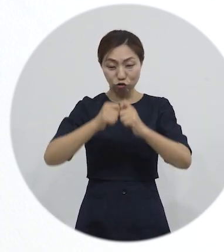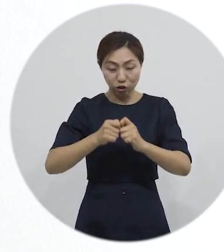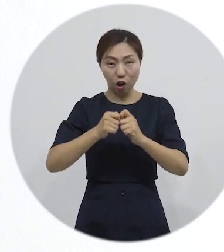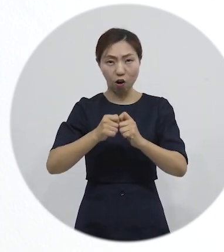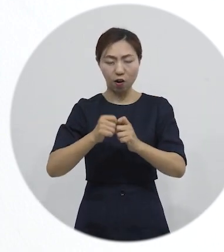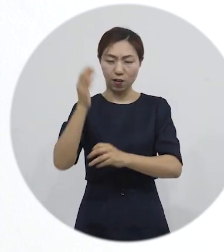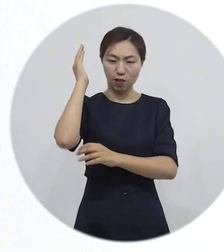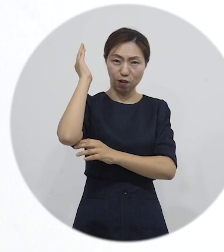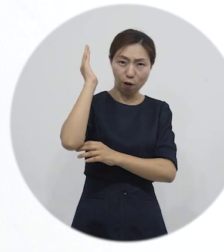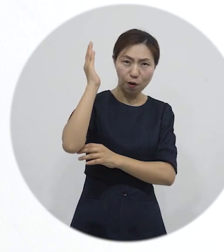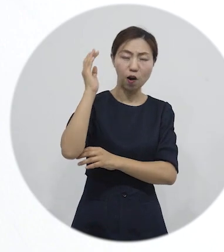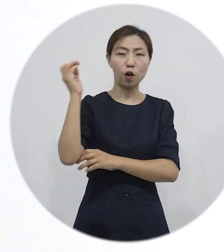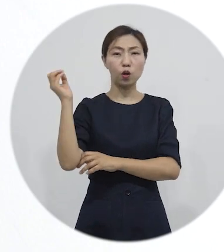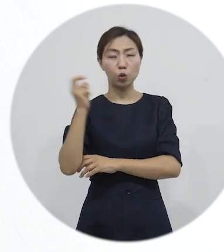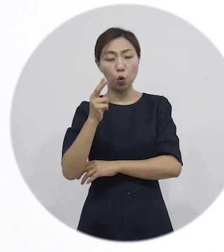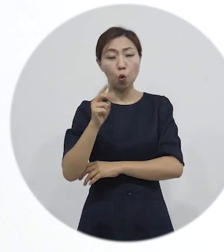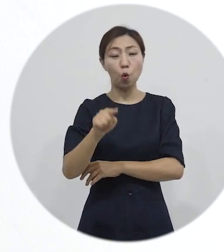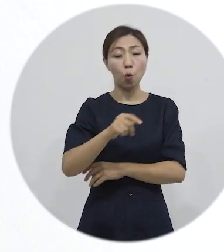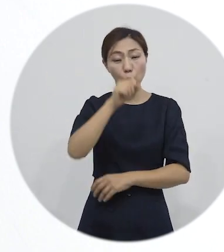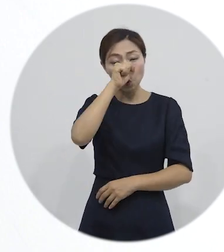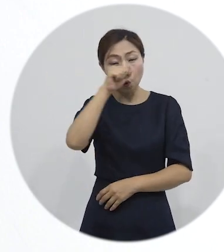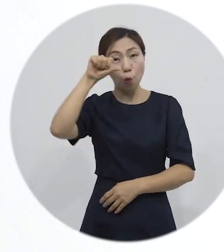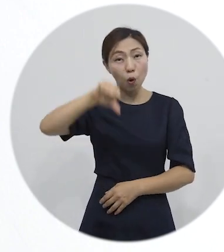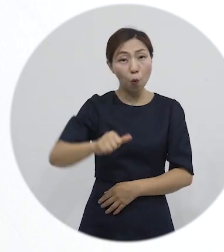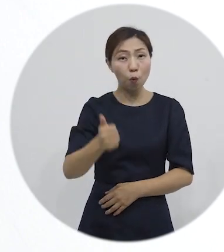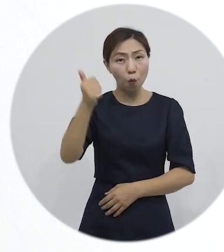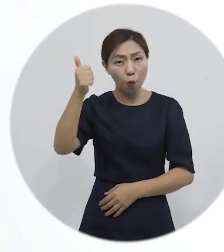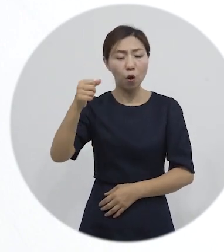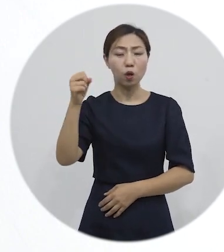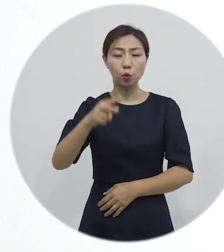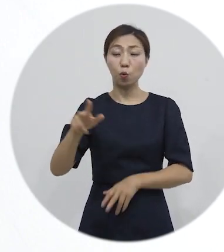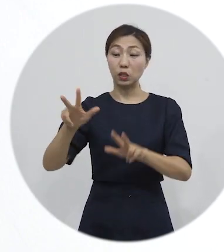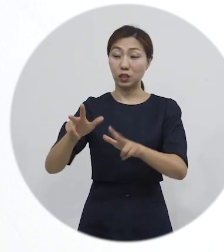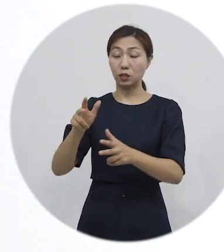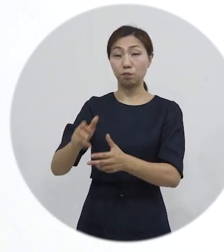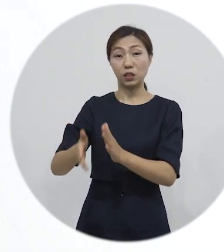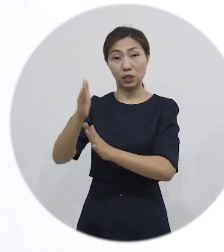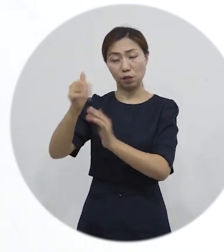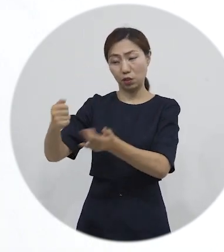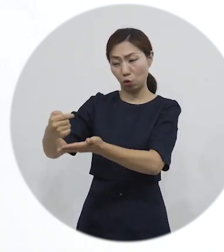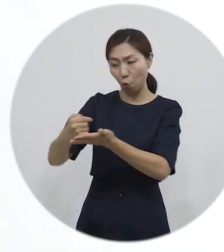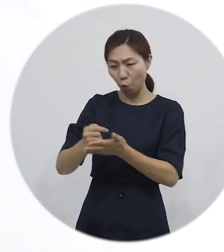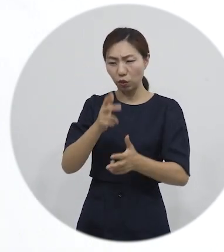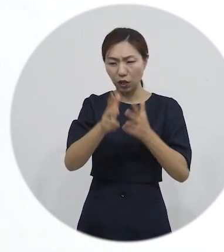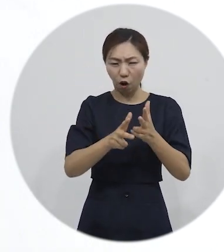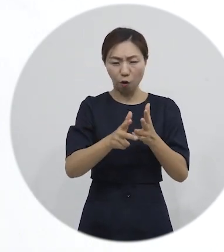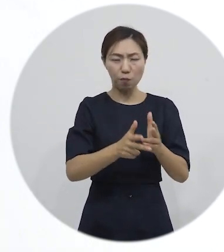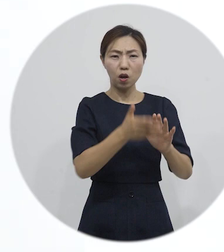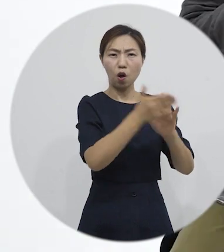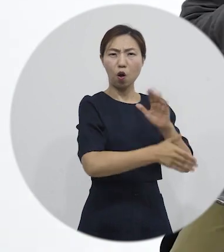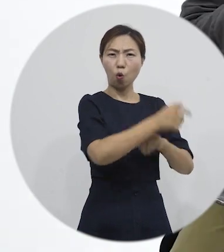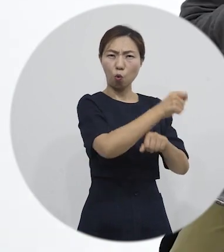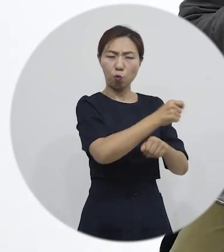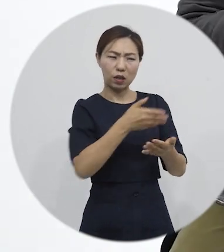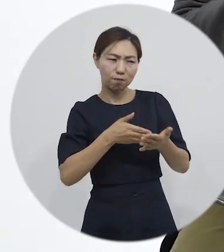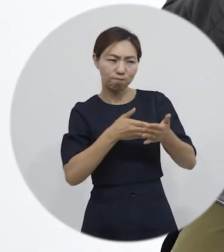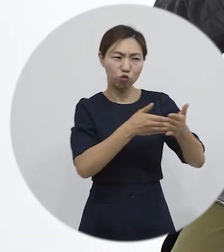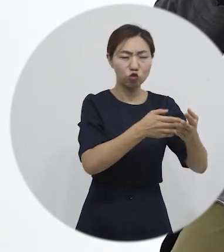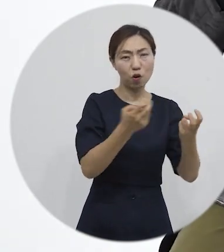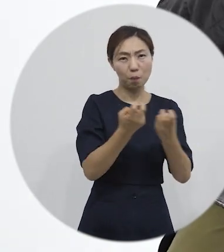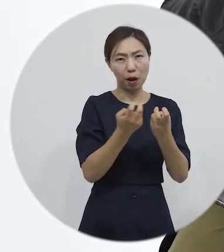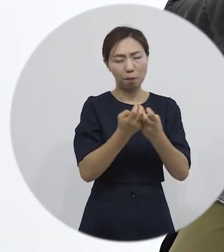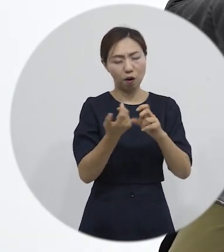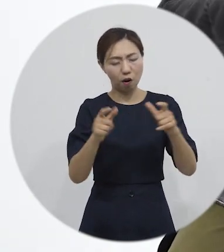가지 장치들을 만들어 놓고 또 이 사업을 가급적 어떻게 반영시킬 수 있을까 이런 것들을 고민하고 있습니다. 그러니까